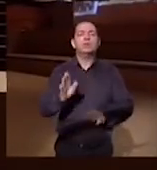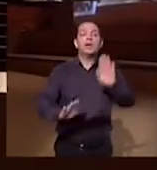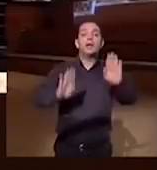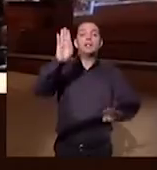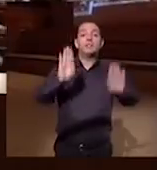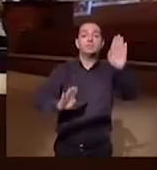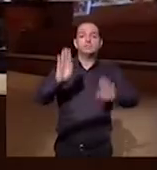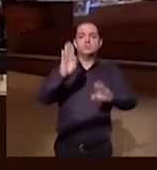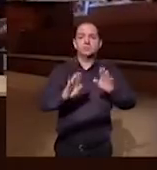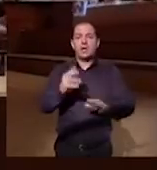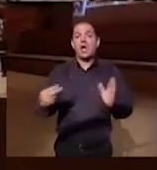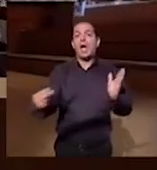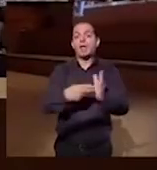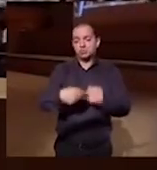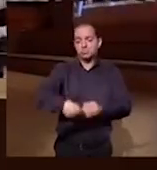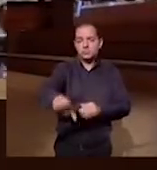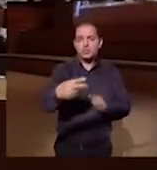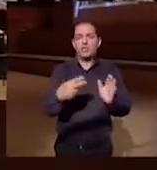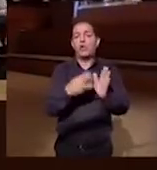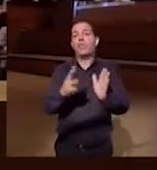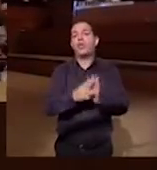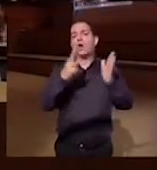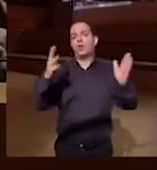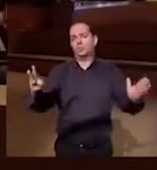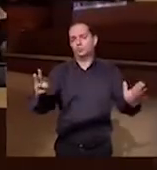τον Αύγουστο του 2018, του τρέχοντος έτους.